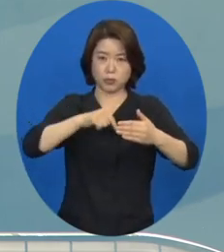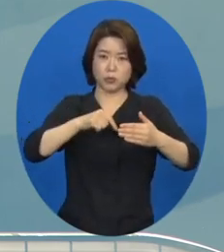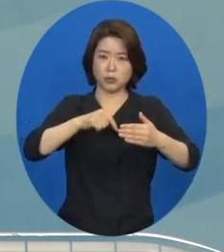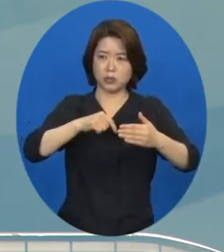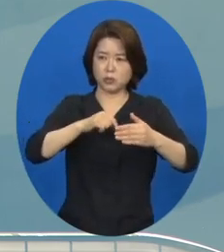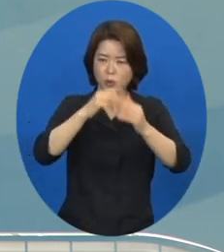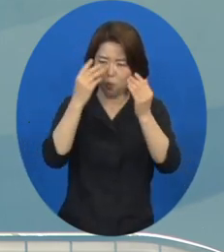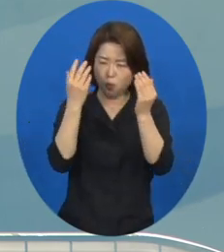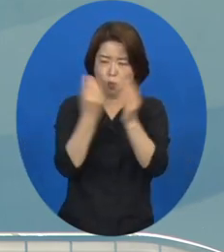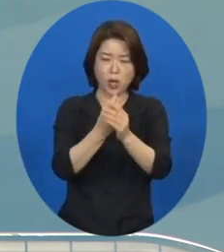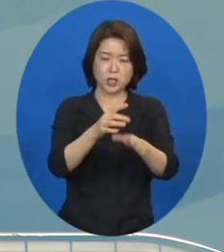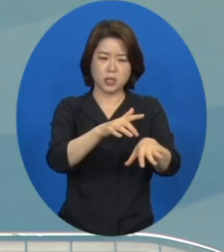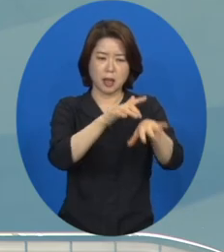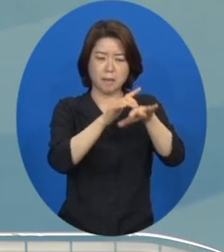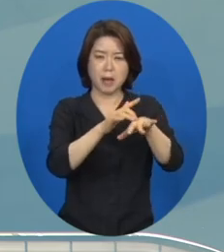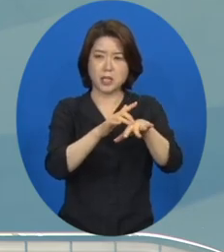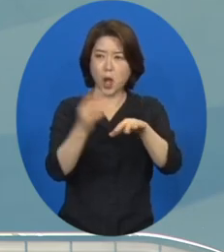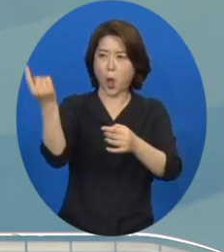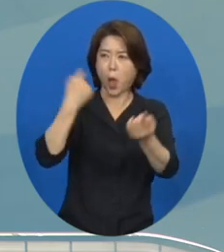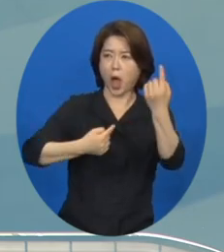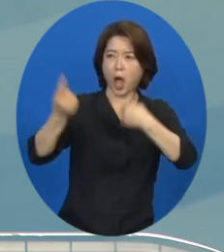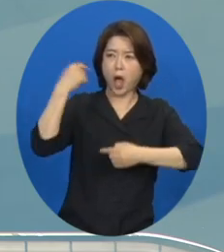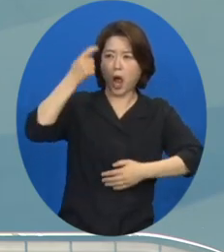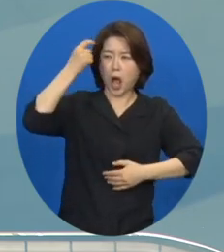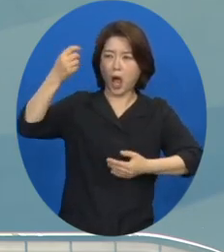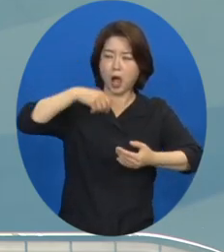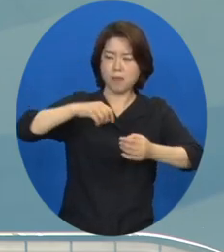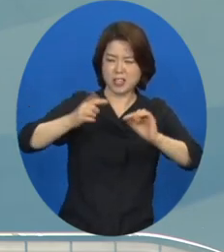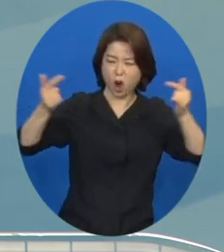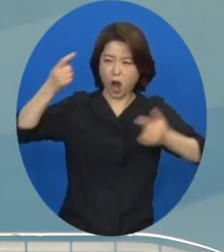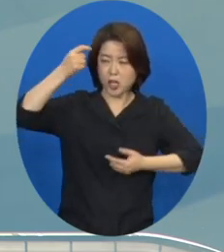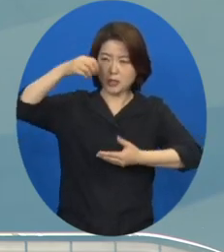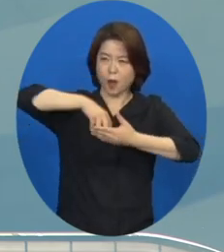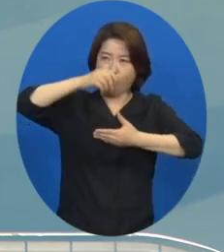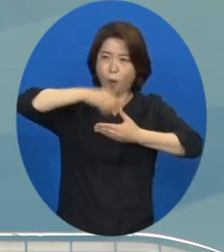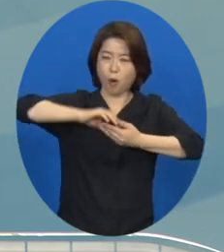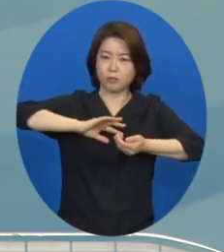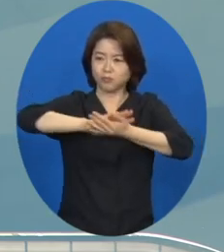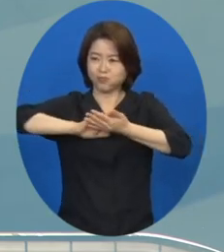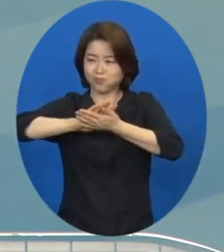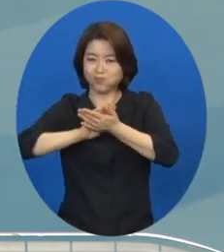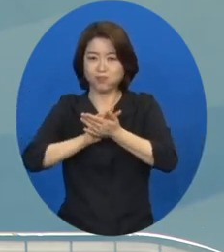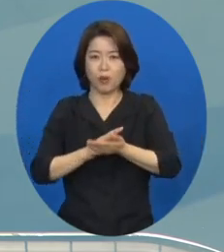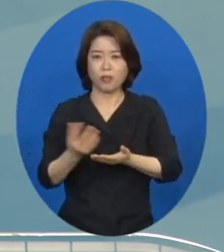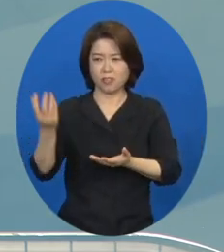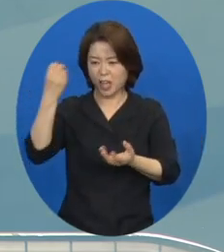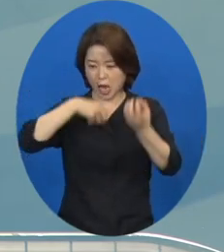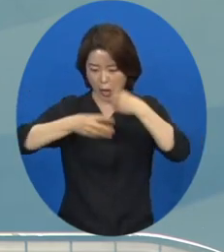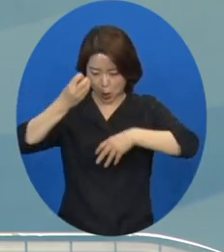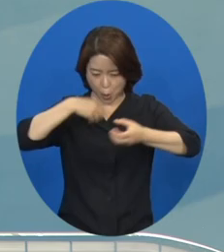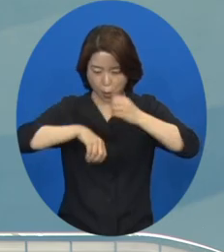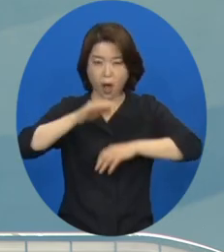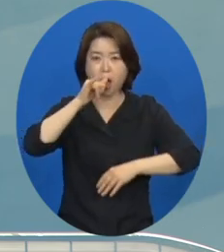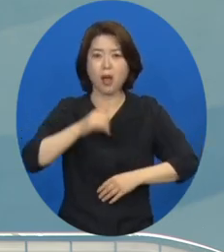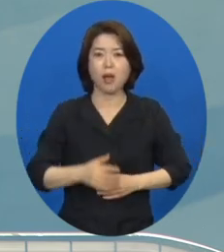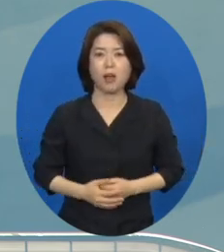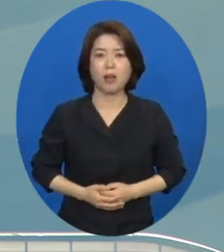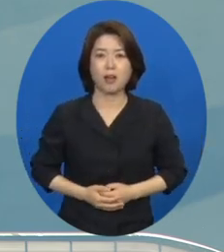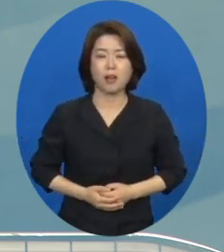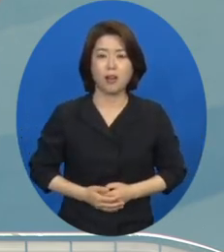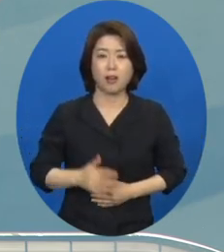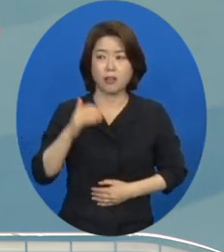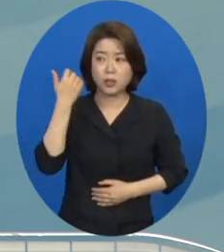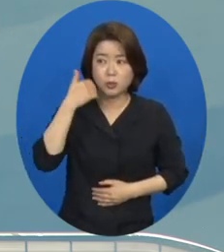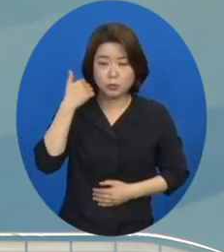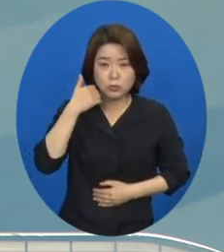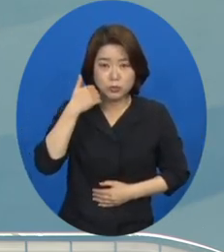완전히 마귀 놀이터가 되어버린 거예요. 이 생각, 저 생각 다 집어넣어주는데 누구